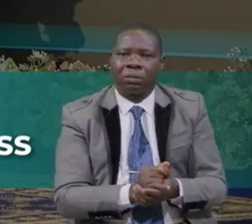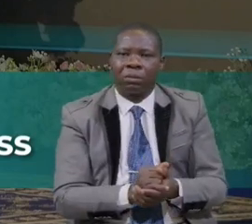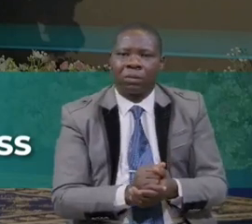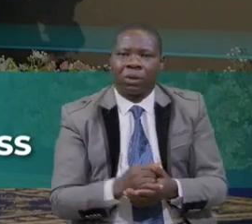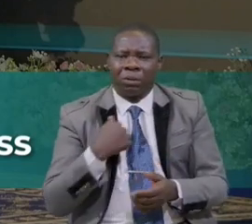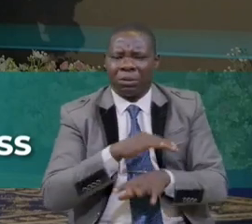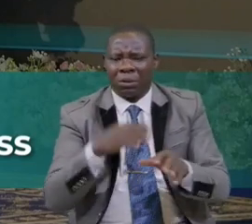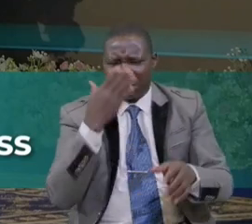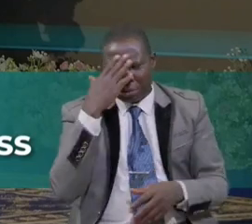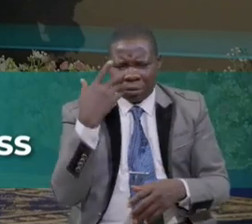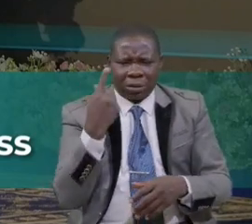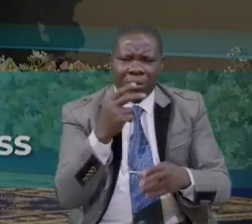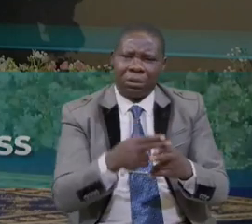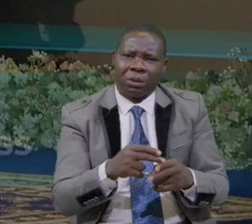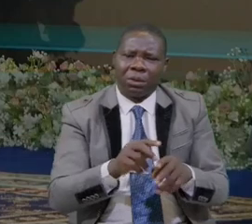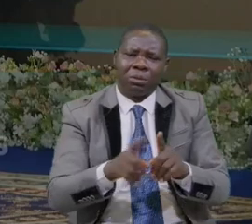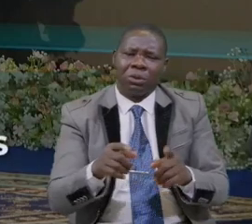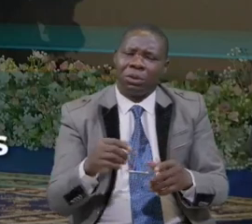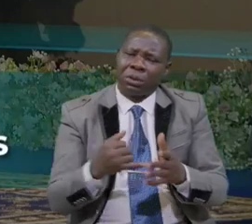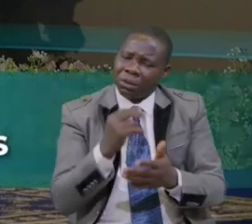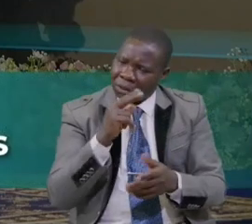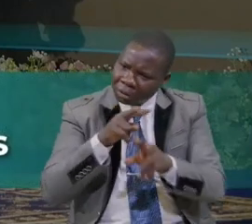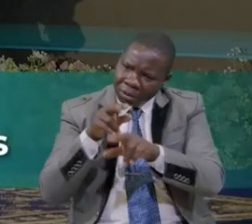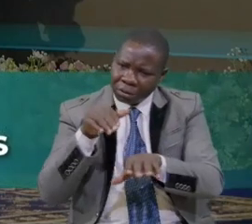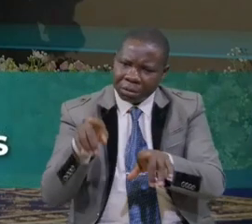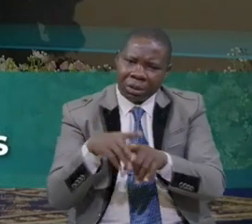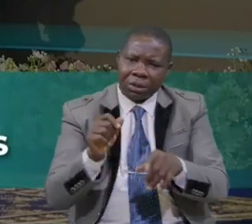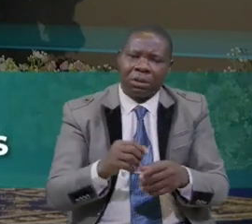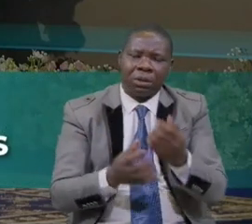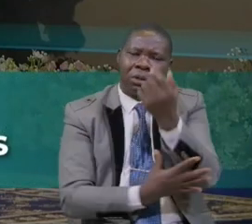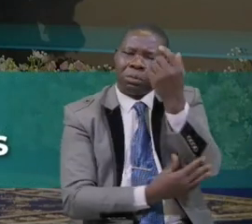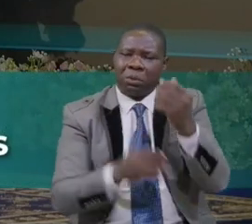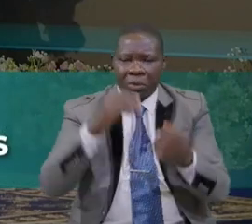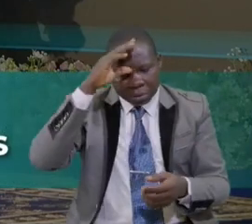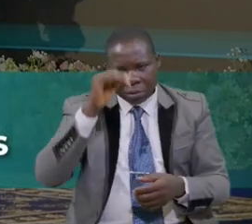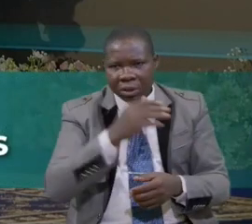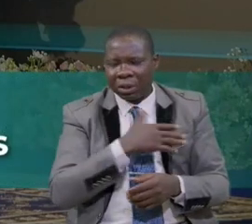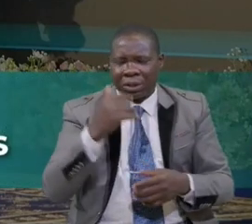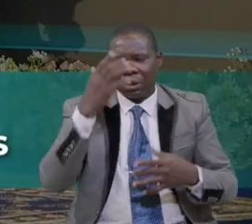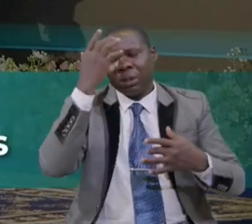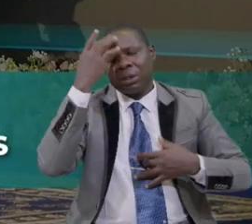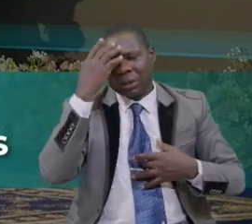On ne connaît pas son nom, mais il a l'air d'un pauvre et d'un malade mourant.